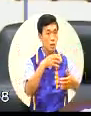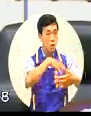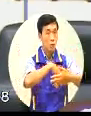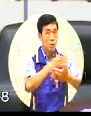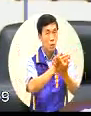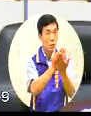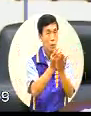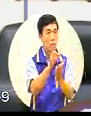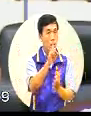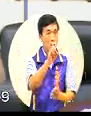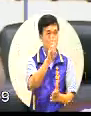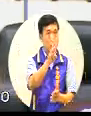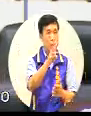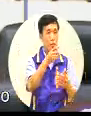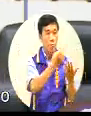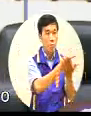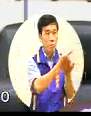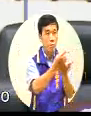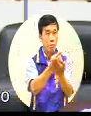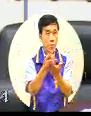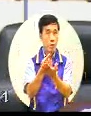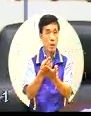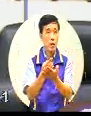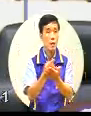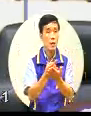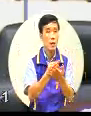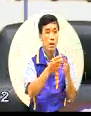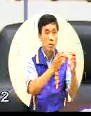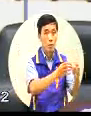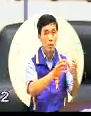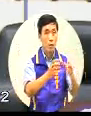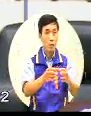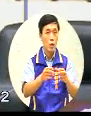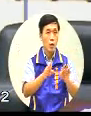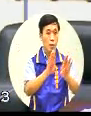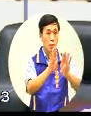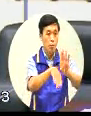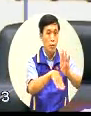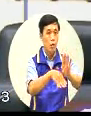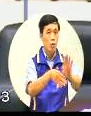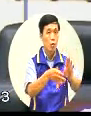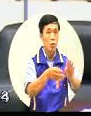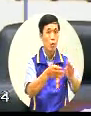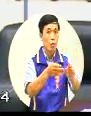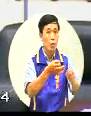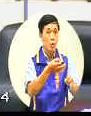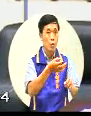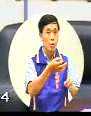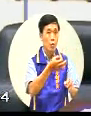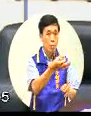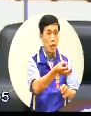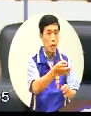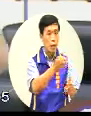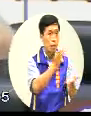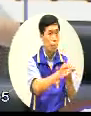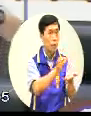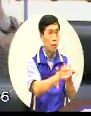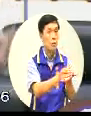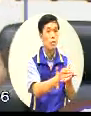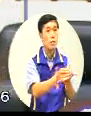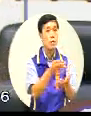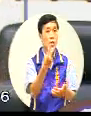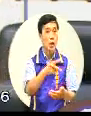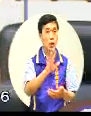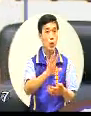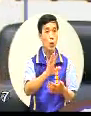啊，每一项设施都非常非常的，那个票价都很低了哈，很一般的票价了哈。那还有一